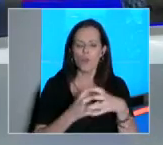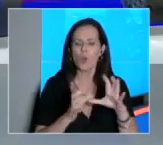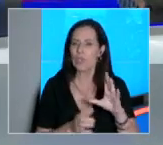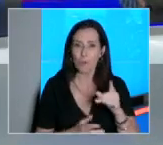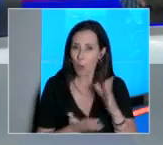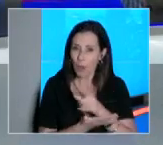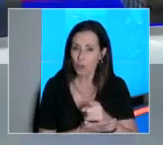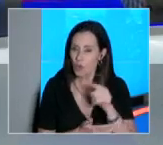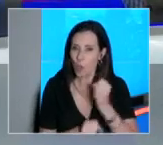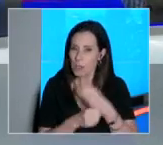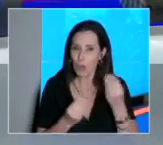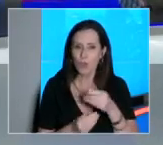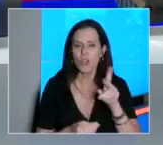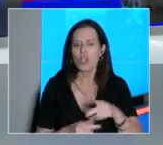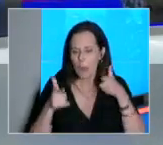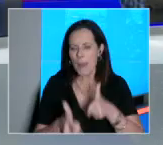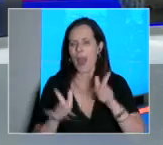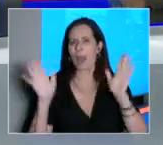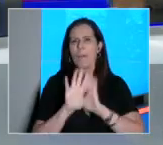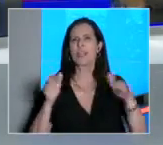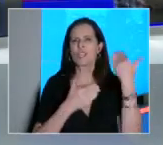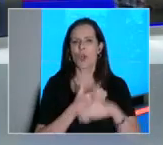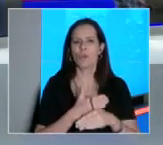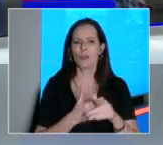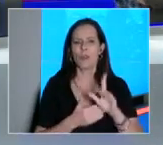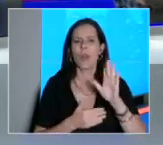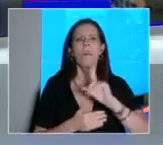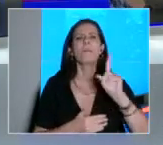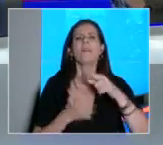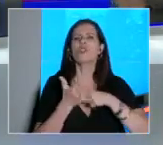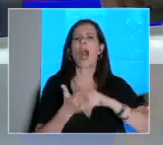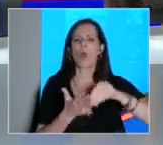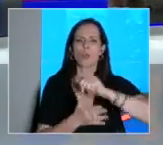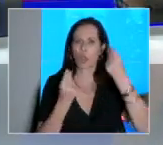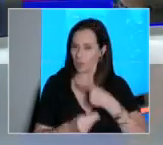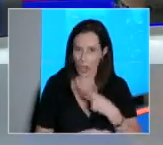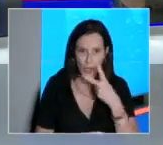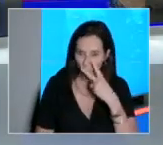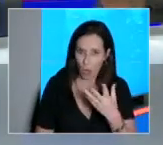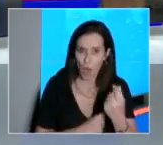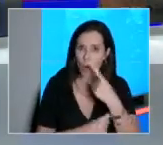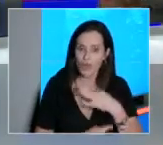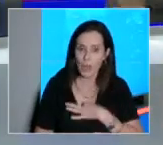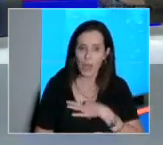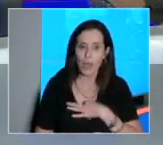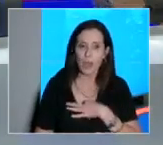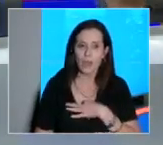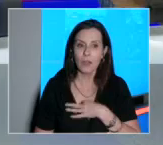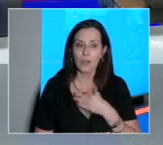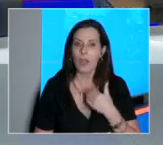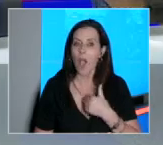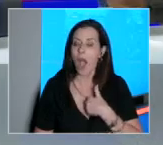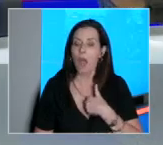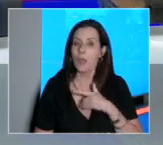אם הוא מחליט שהוא הולך על משהו, יש מלחמה בלתי סופית, מי החומוס הכי טוב. אני רואה את הקלנטים שלי, אני אהבתי להיות